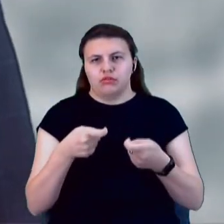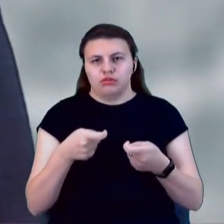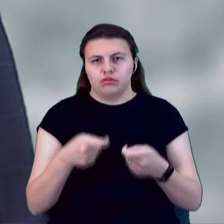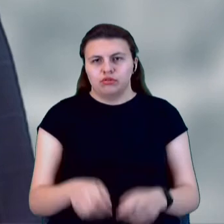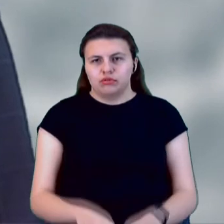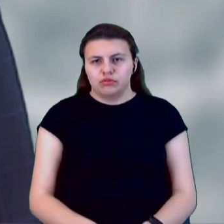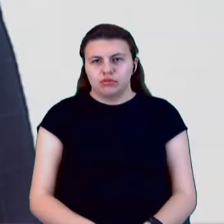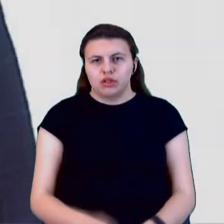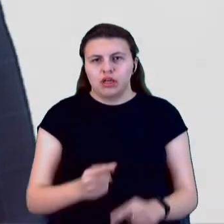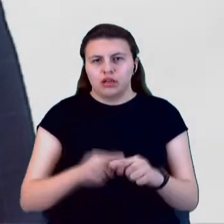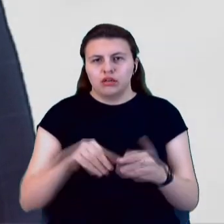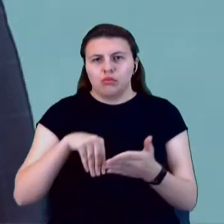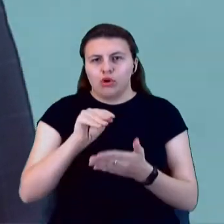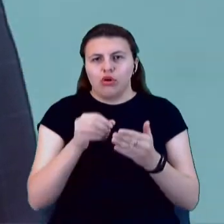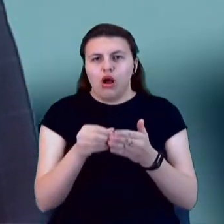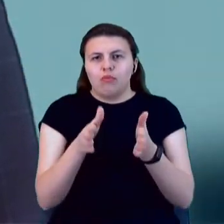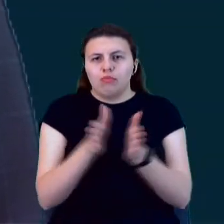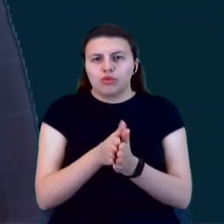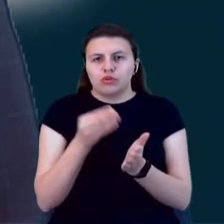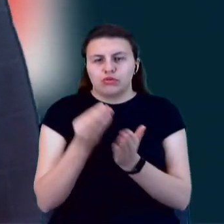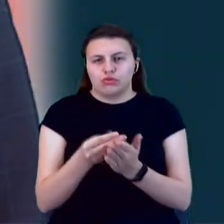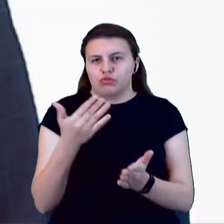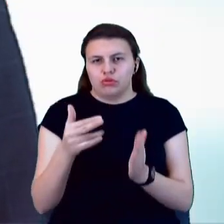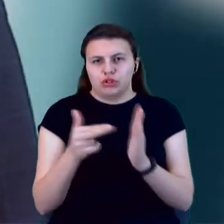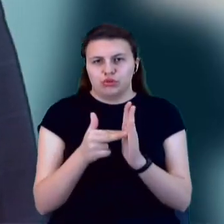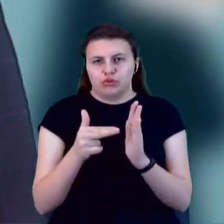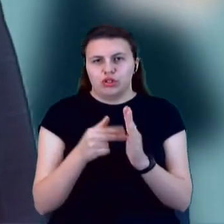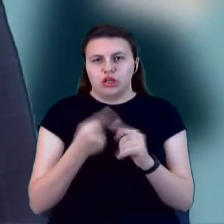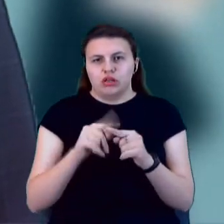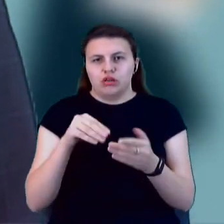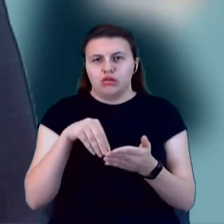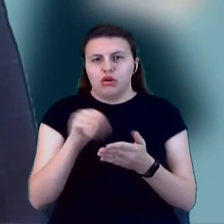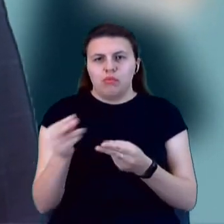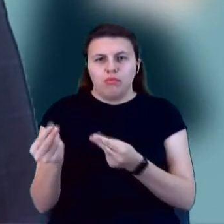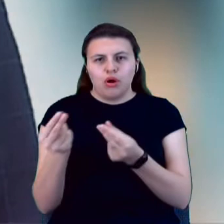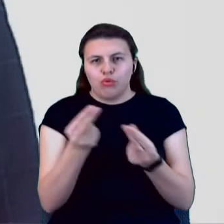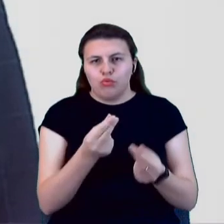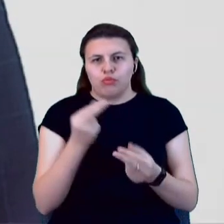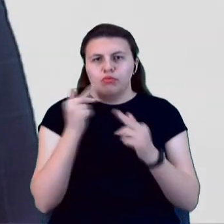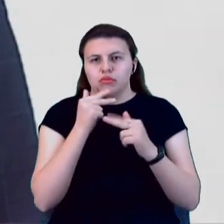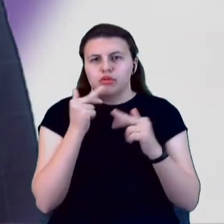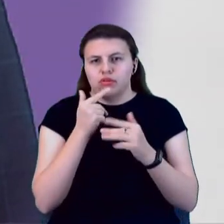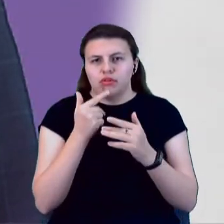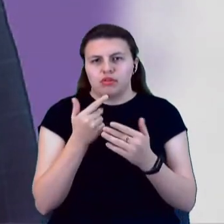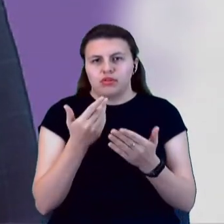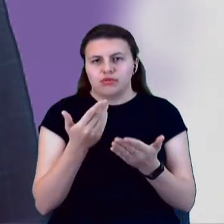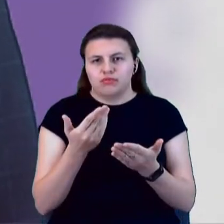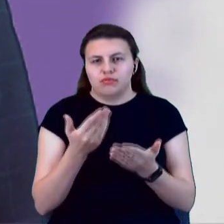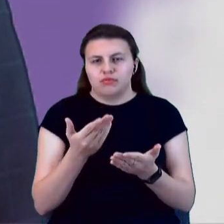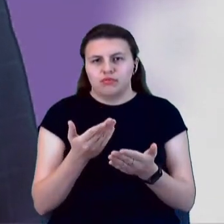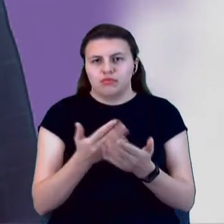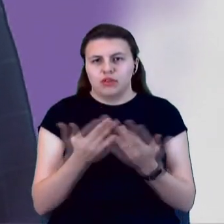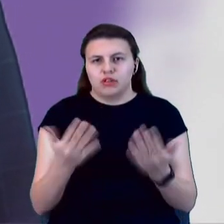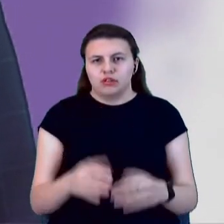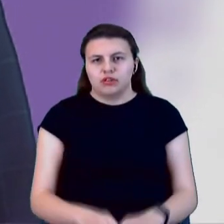Это покупка аппаратуры дорогостоящей, вот, это покупка медикаментов определенных. Загалом